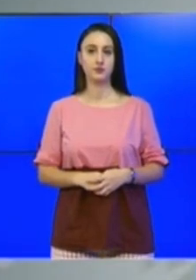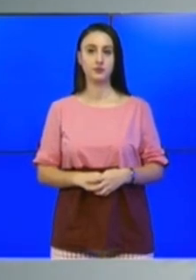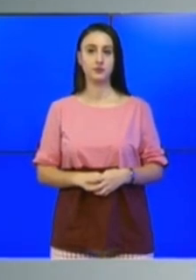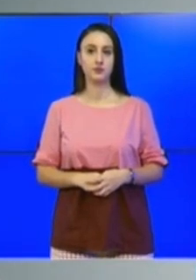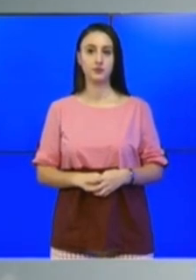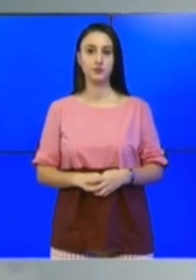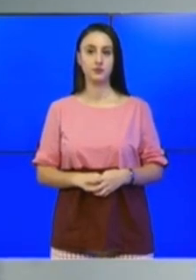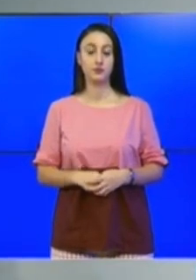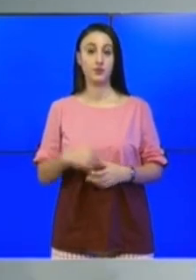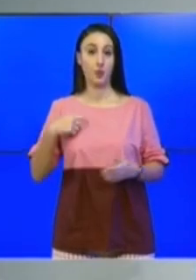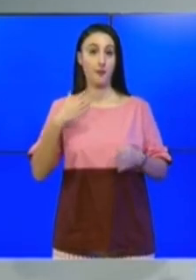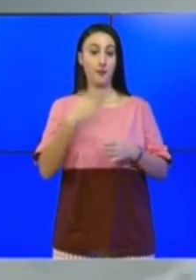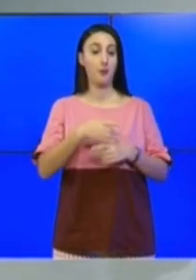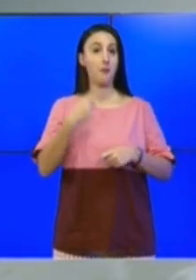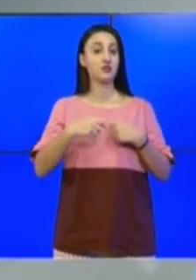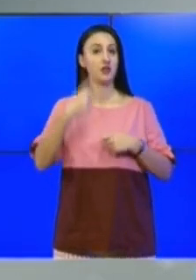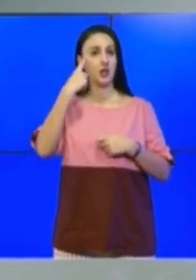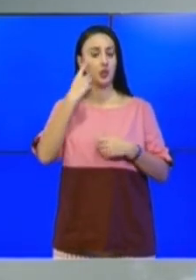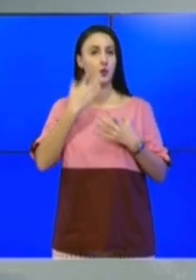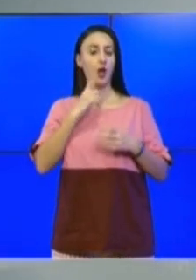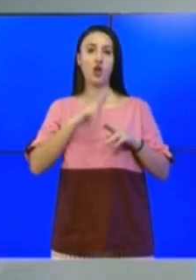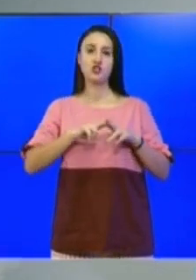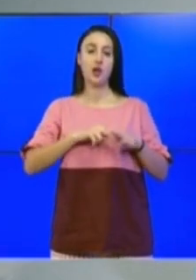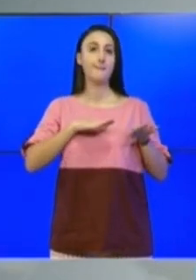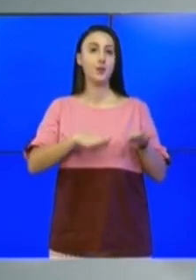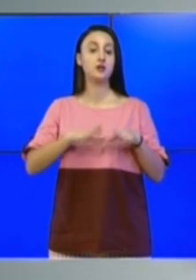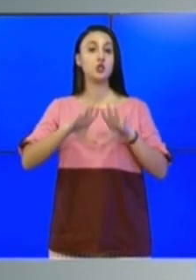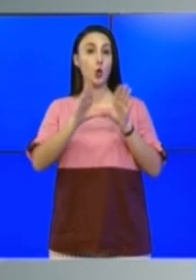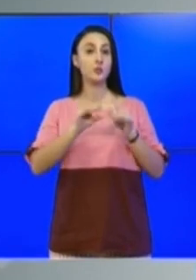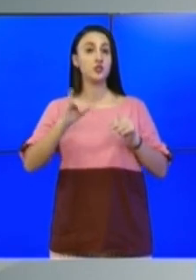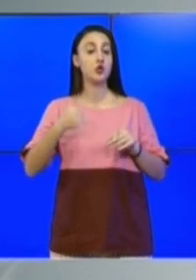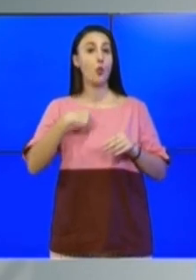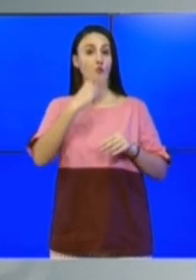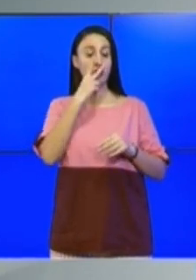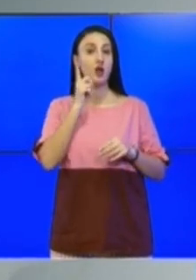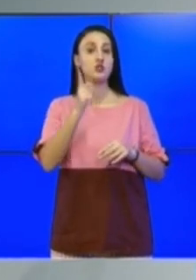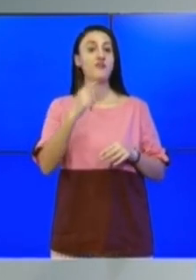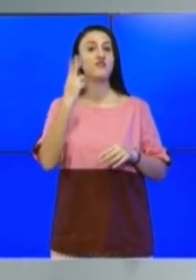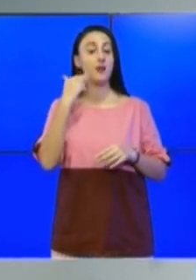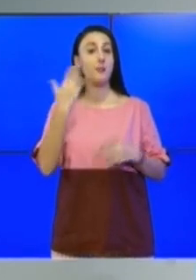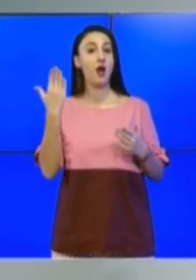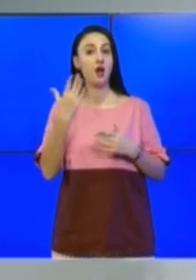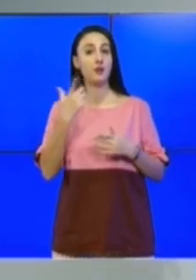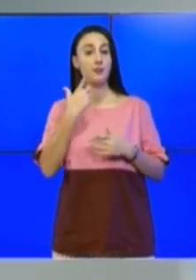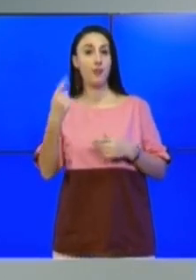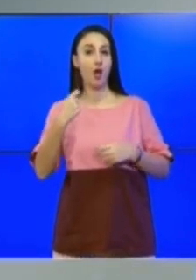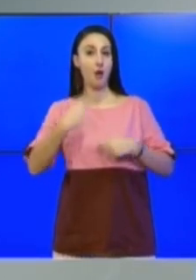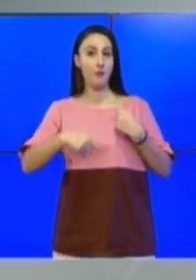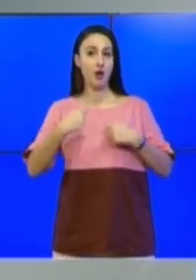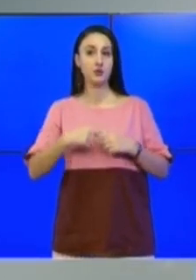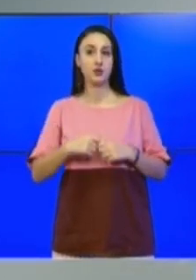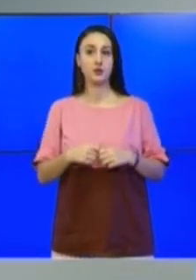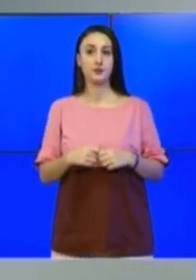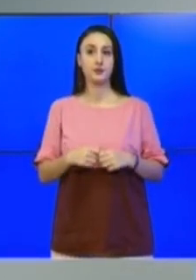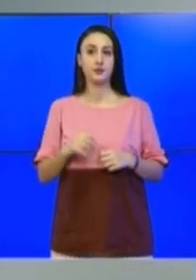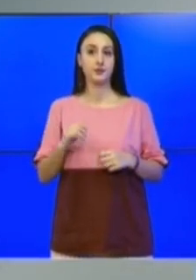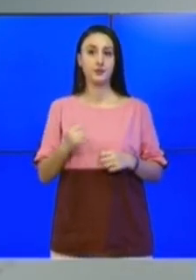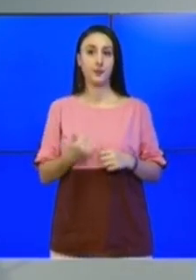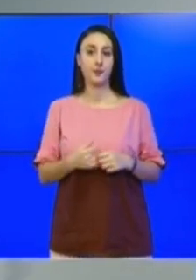M-am îndreptat către magazin gândindu-mă, uite, așa se parchează în România și o văd pe această femeie care iese din magazin